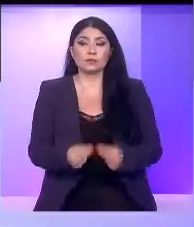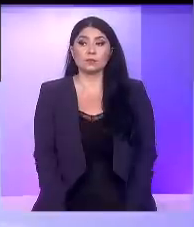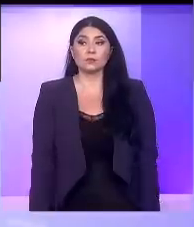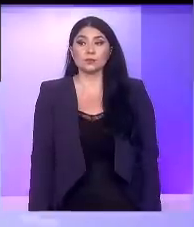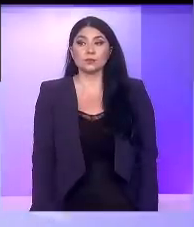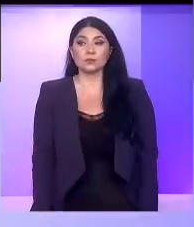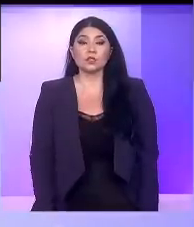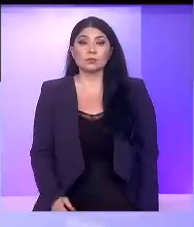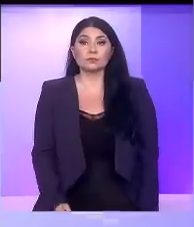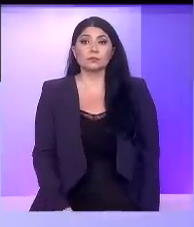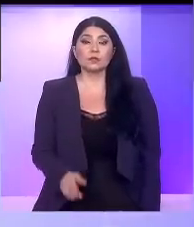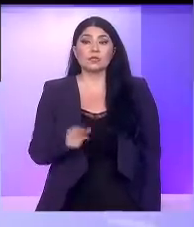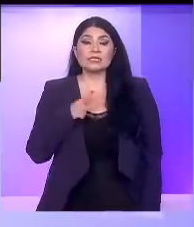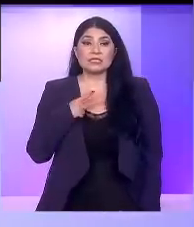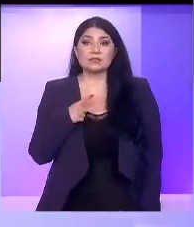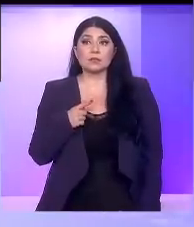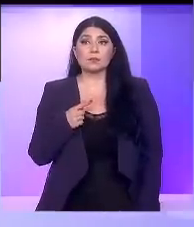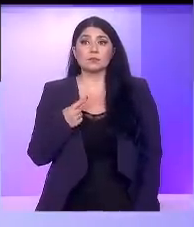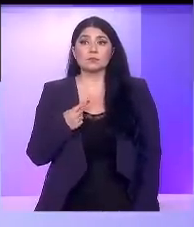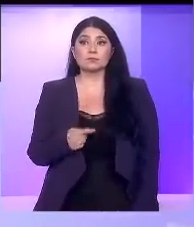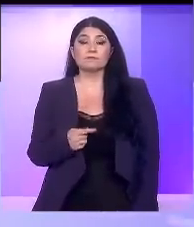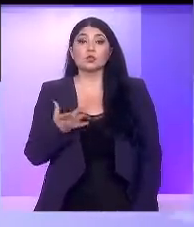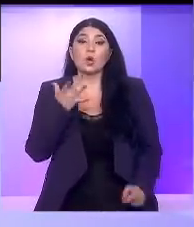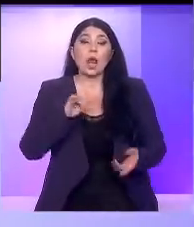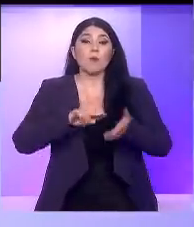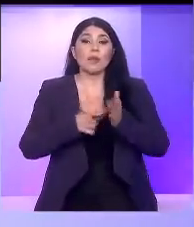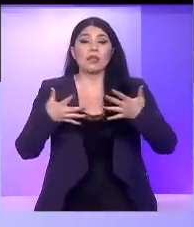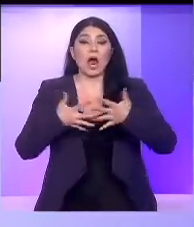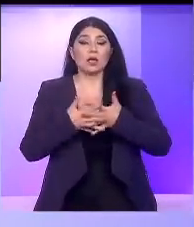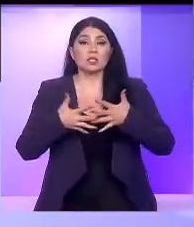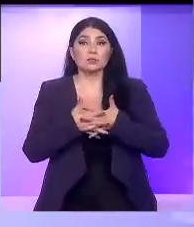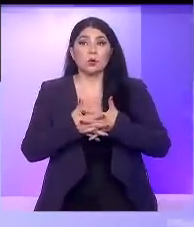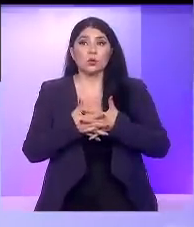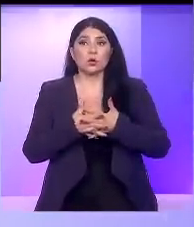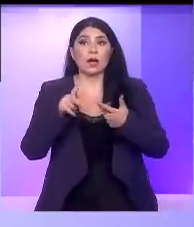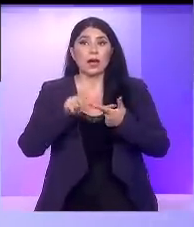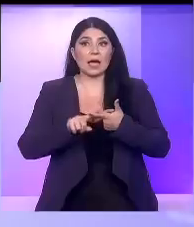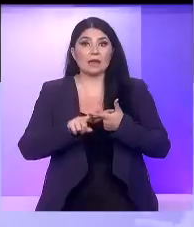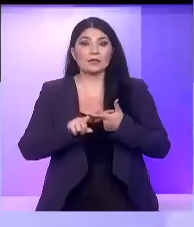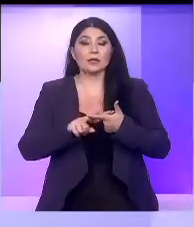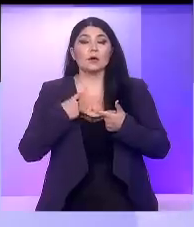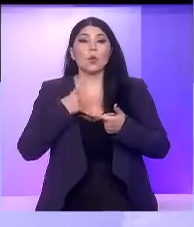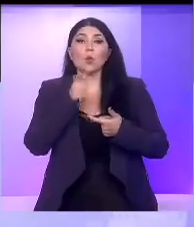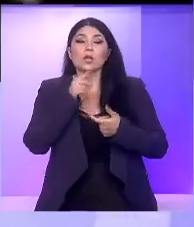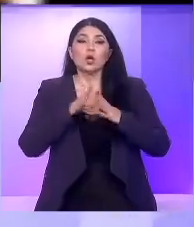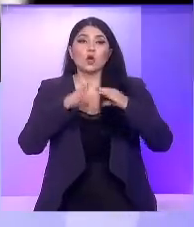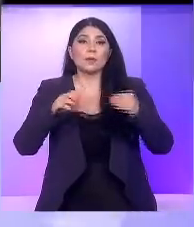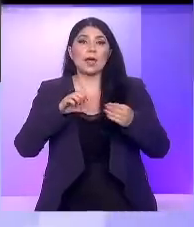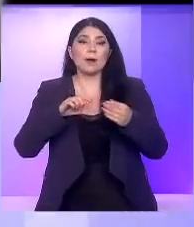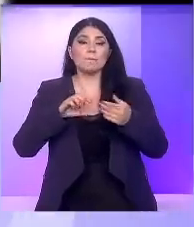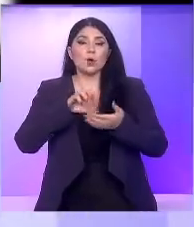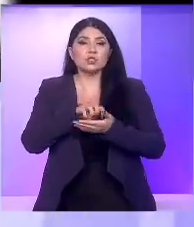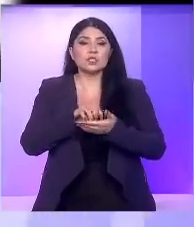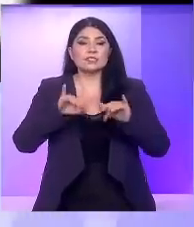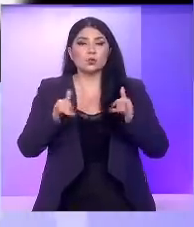rachetă. Deci suntem cu totul și cu totul într-o altă paradigmă a războiului vis-a-vis de poziția noastră în